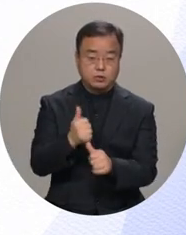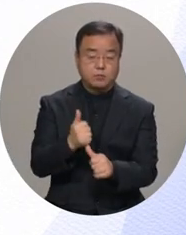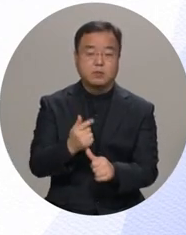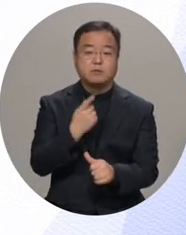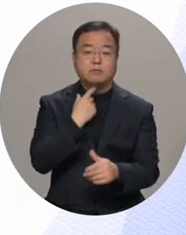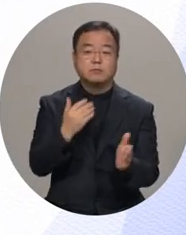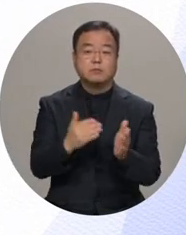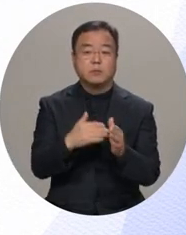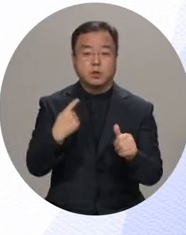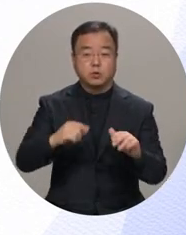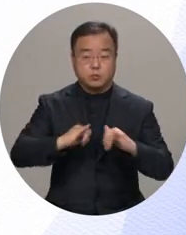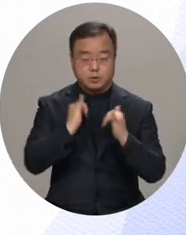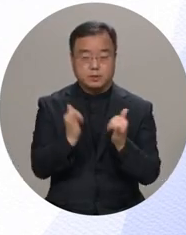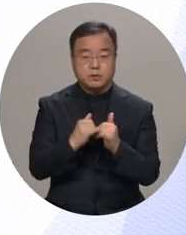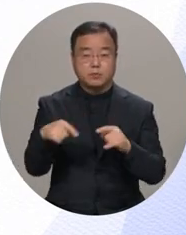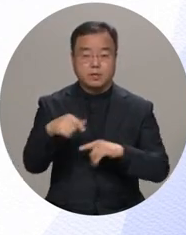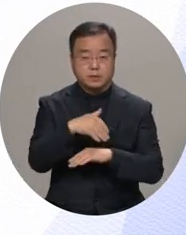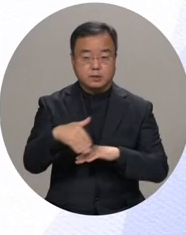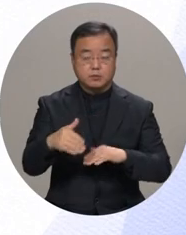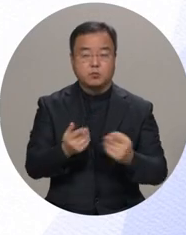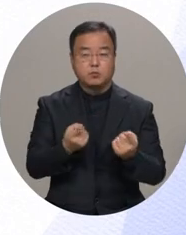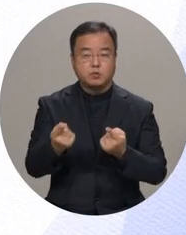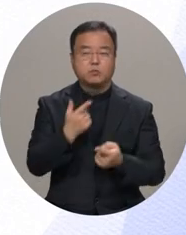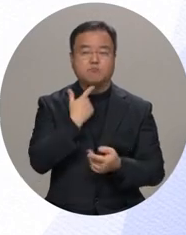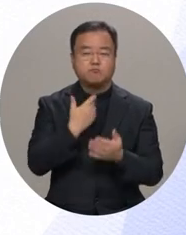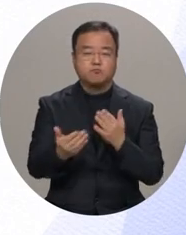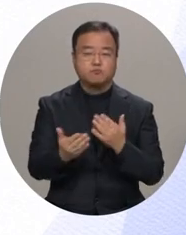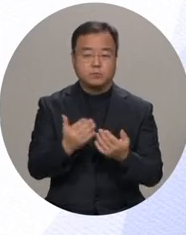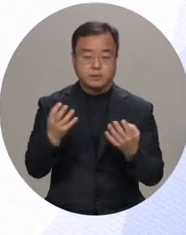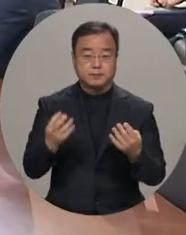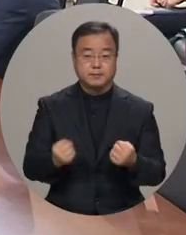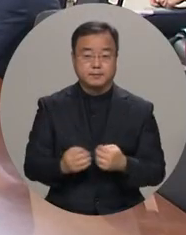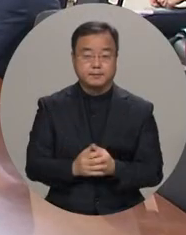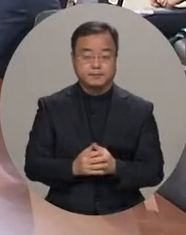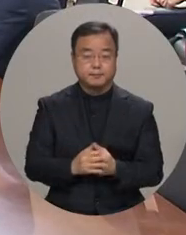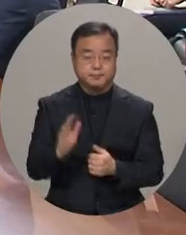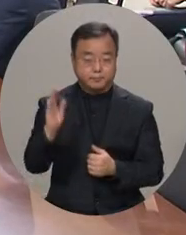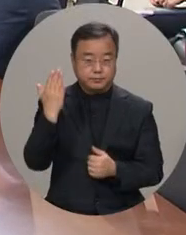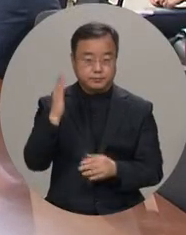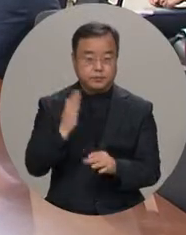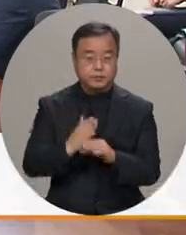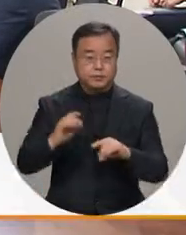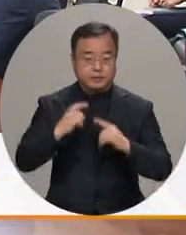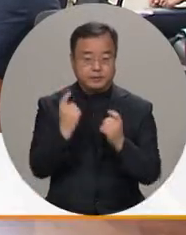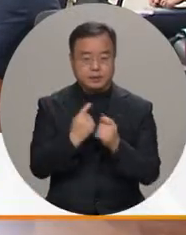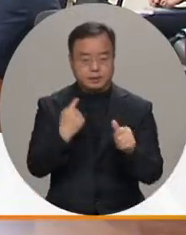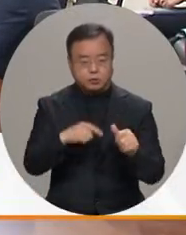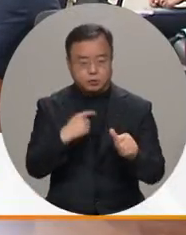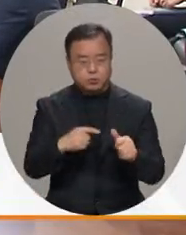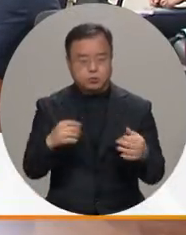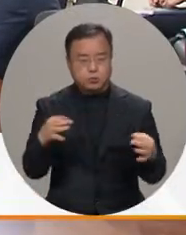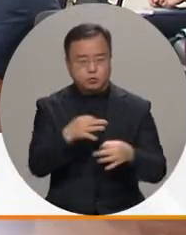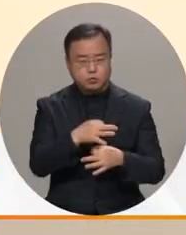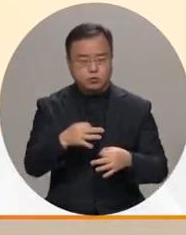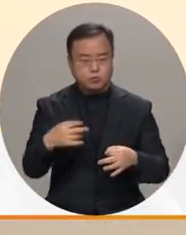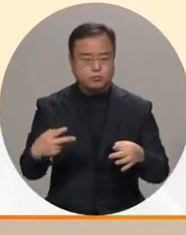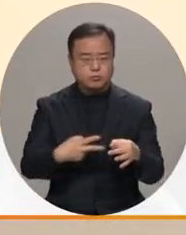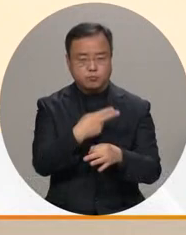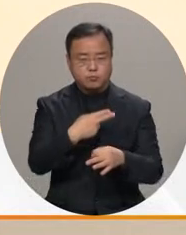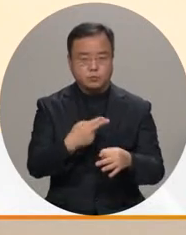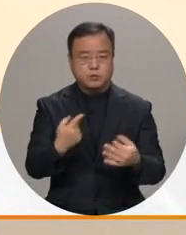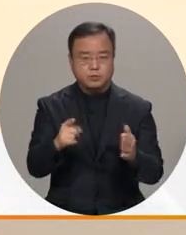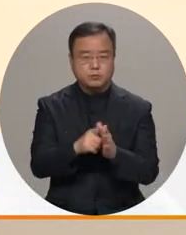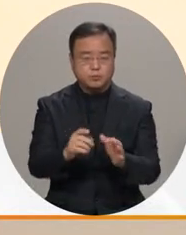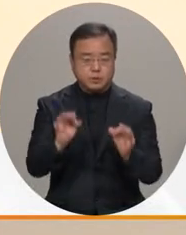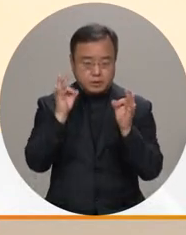굵직한 교육사회정책을 두루 조율한 경험이 있습니다. 최근엔 사교육 카르텔 문제를 근절하는 데 앞장서